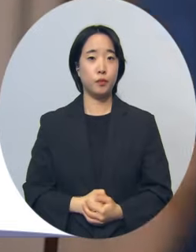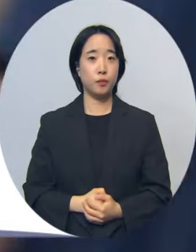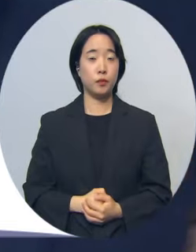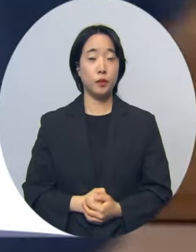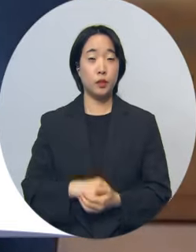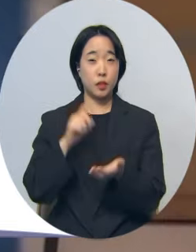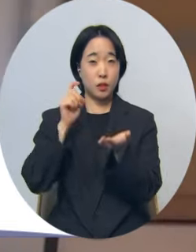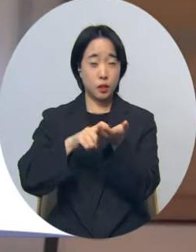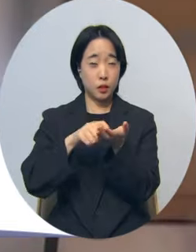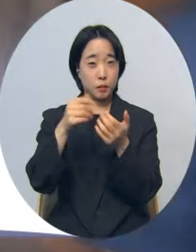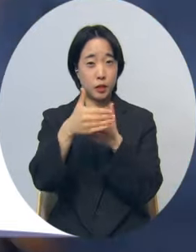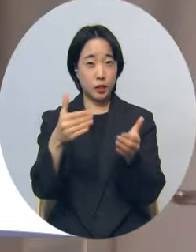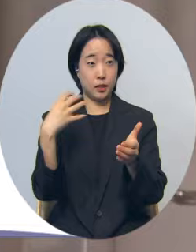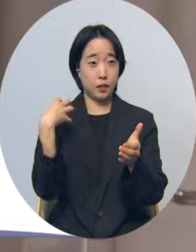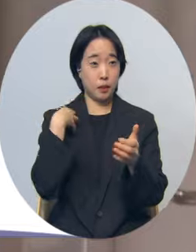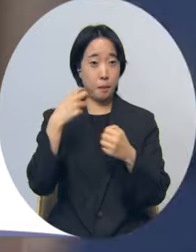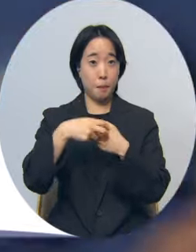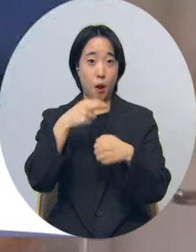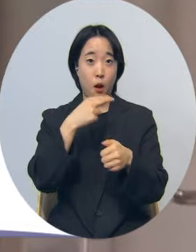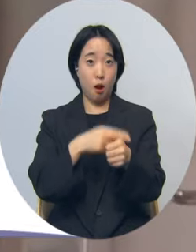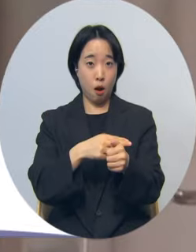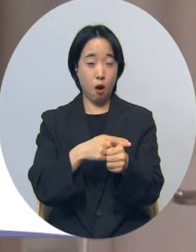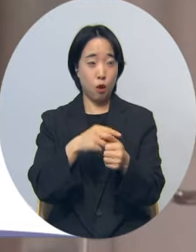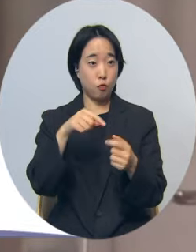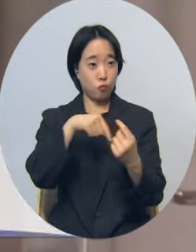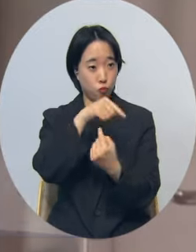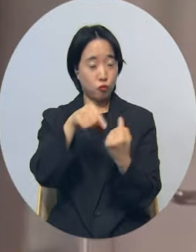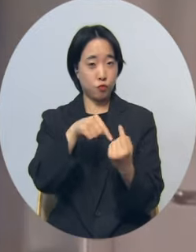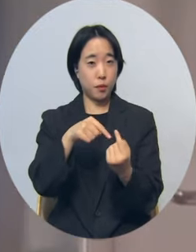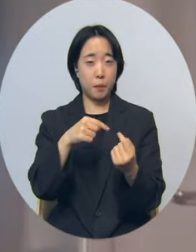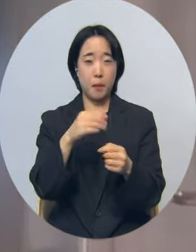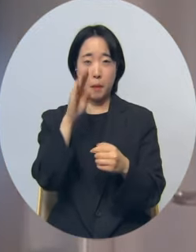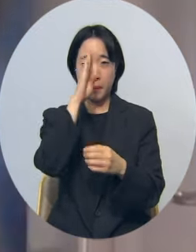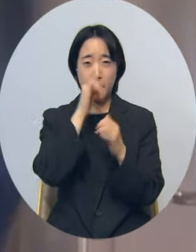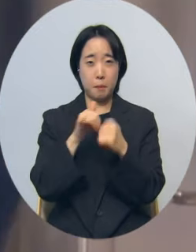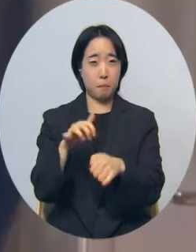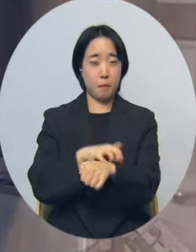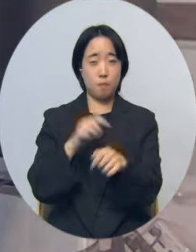이상 운영해 환자 불편을 최소화하겠다고 밝혔습니다.